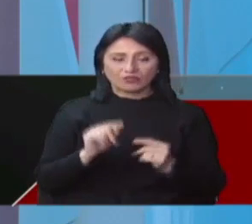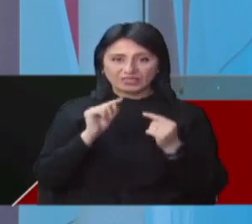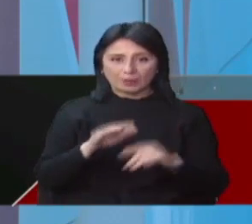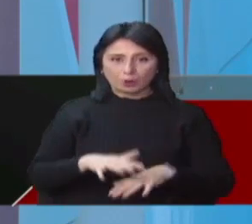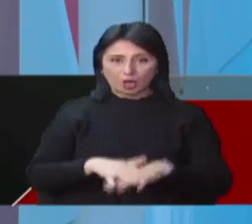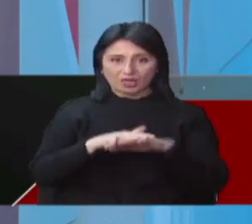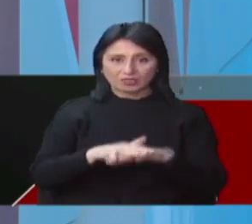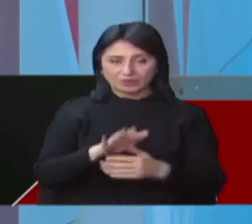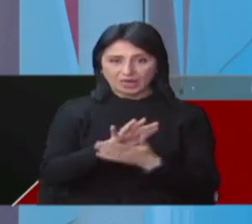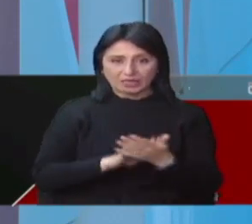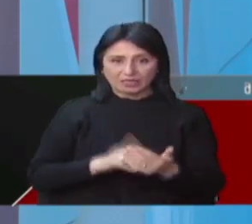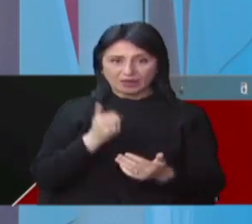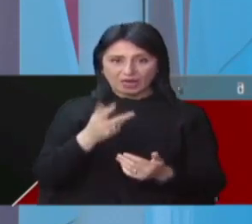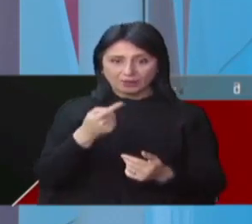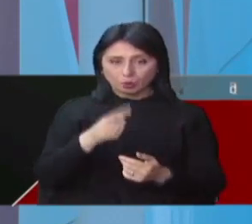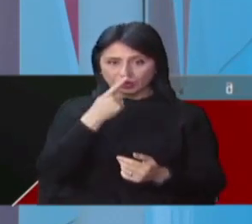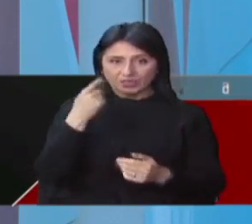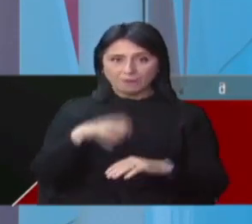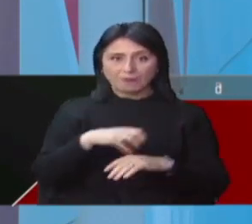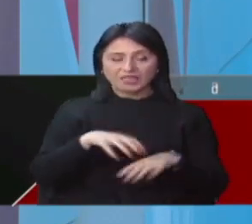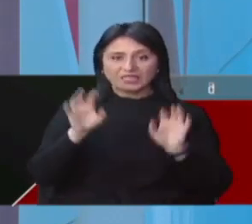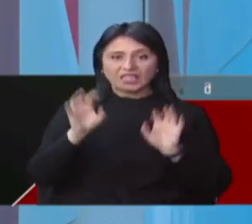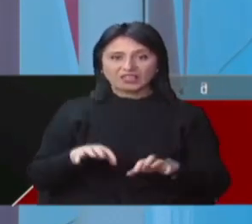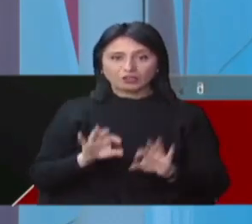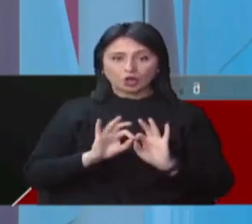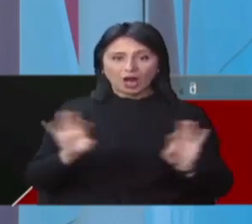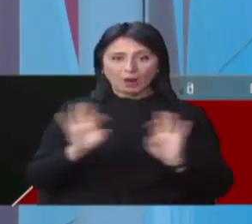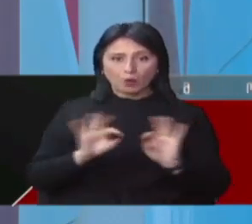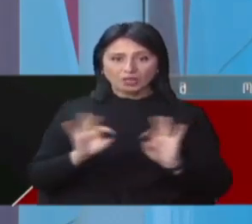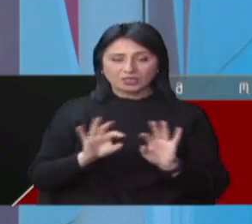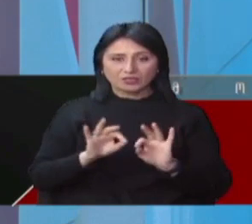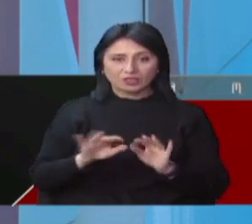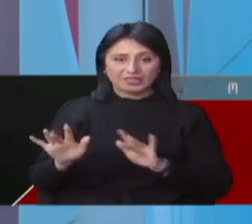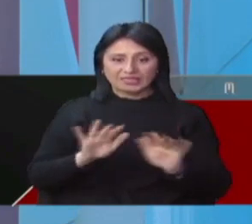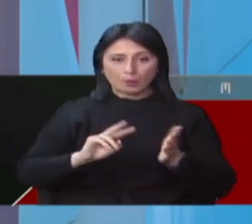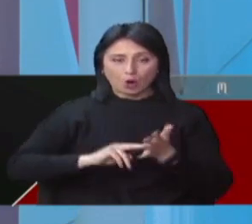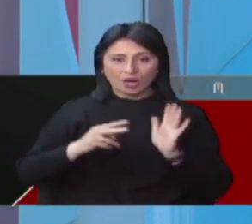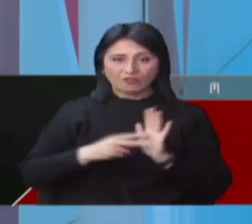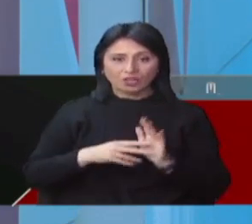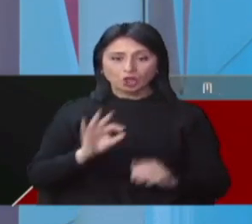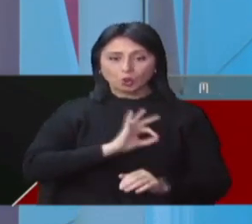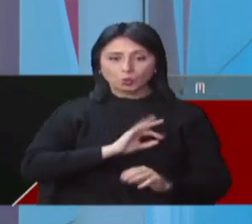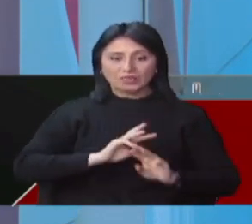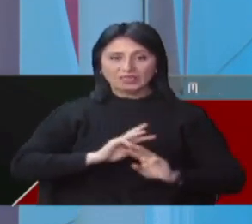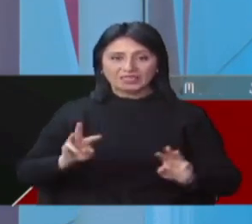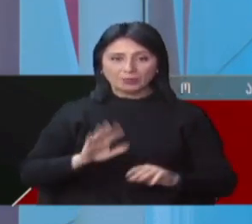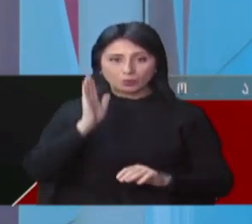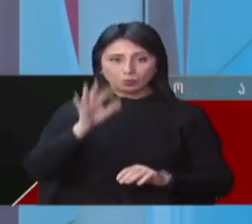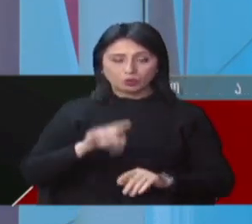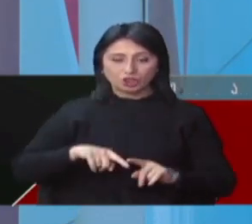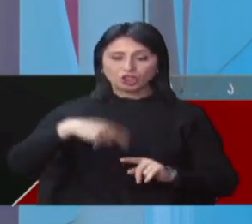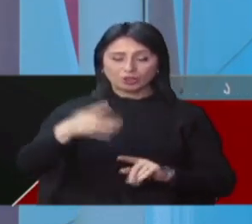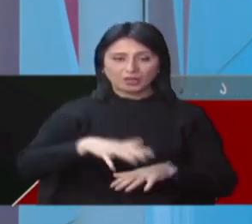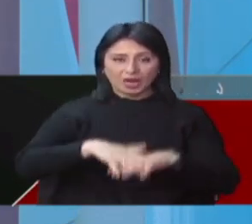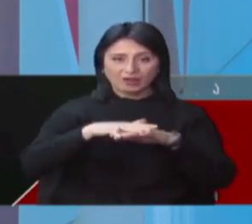საპროტესტო აქციებს აგრძელებს და რამდენიმე წუთის წინ პარტიის თავმჯდომარემ გამოაცხადა სამოქმედო გეგმა. იუსტიციის სამინისტროსთან გაიმართება